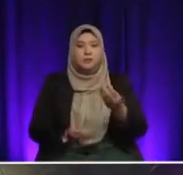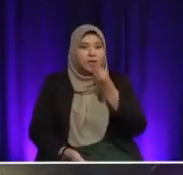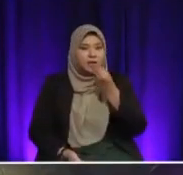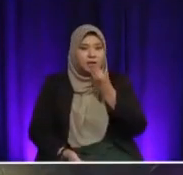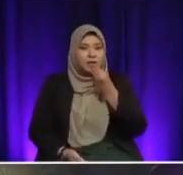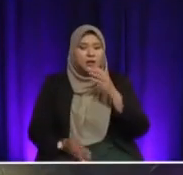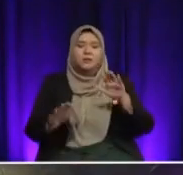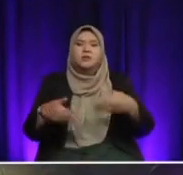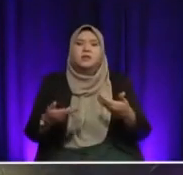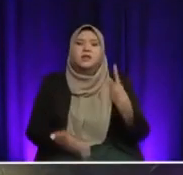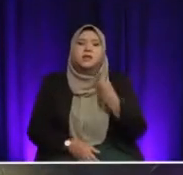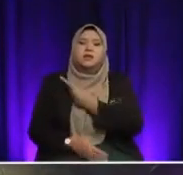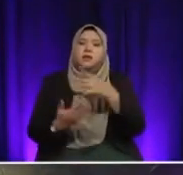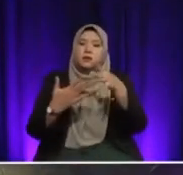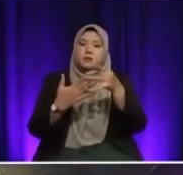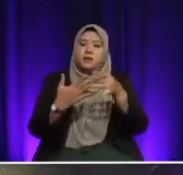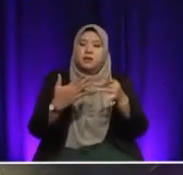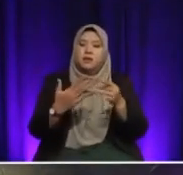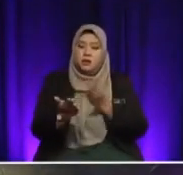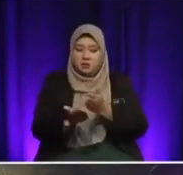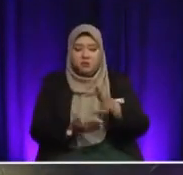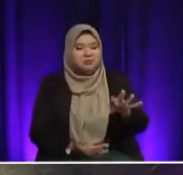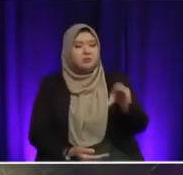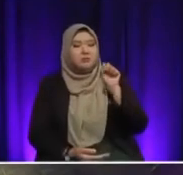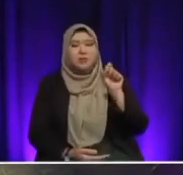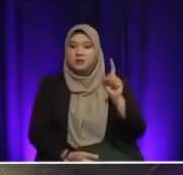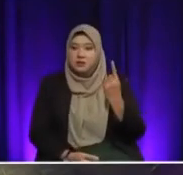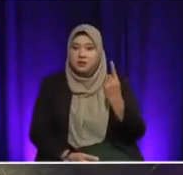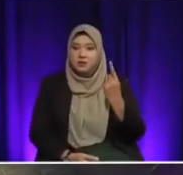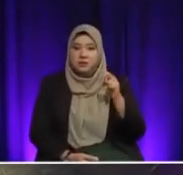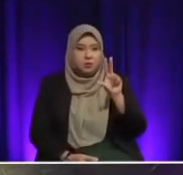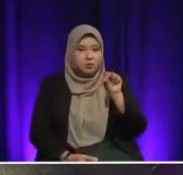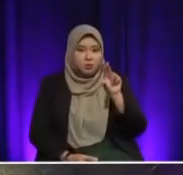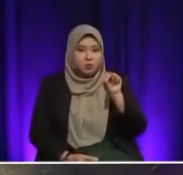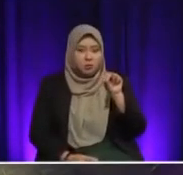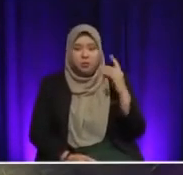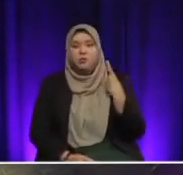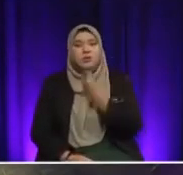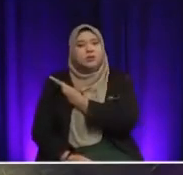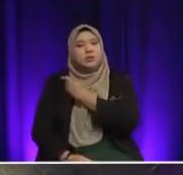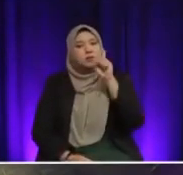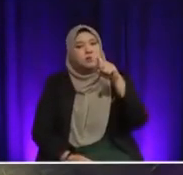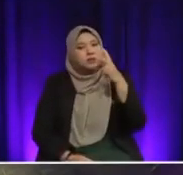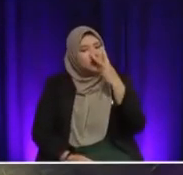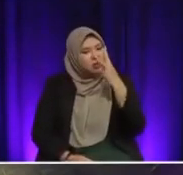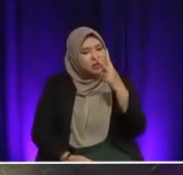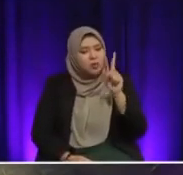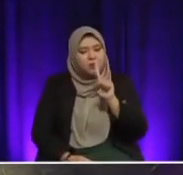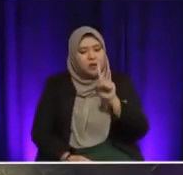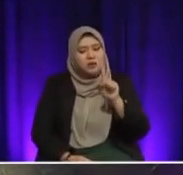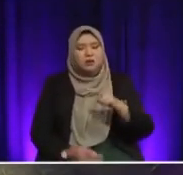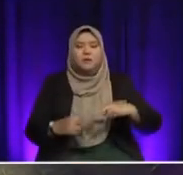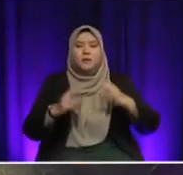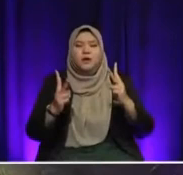kalau boleh kita memang nak seragam. Jadi itu yang saya sentiasa pesan kepada murid saya, pastikan sama padas. Pastikan sama besar. Supaya nanti seragam